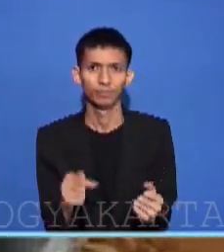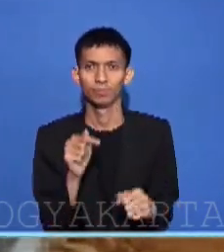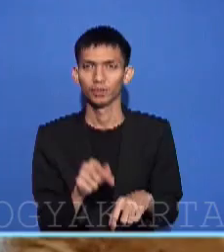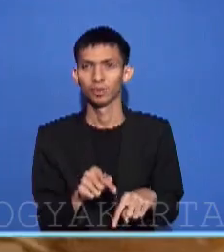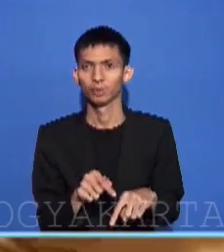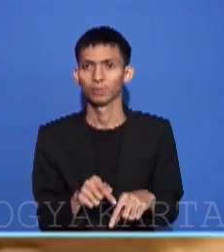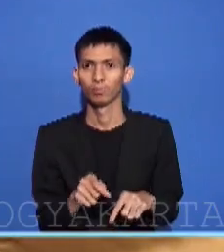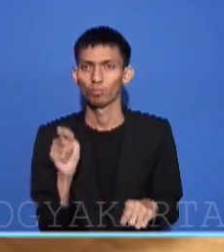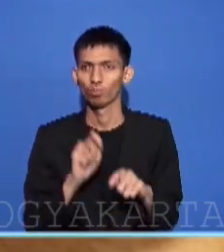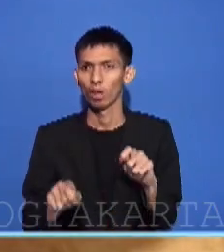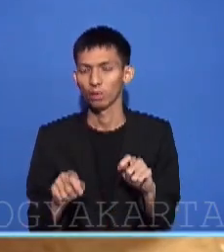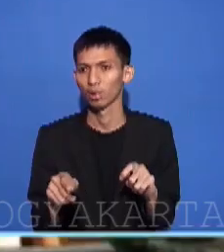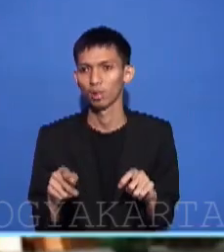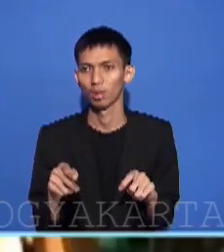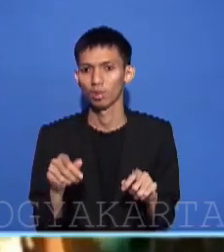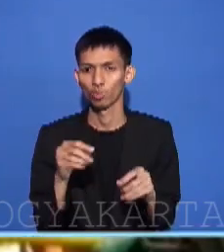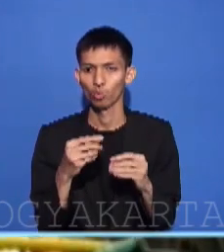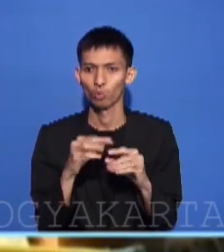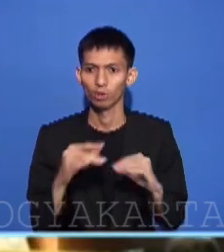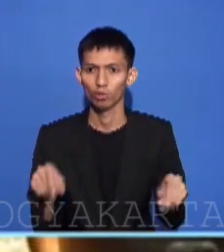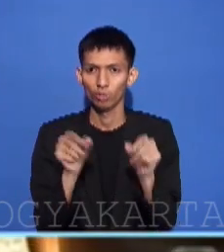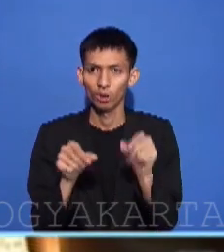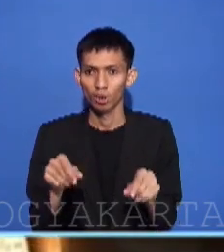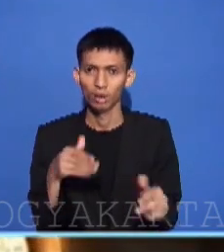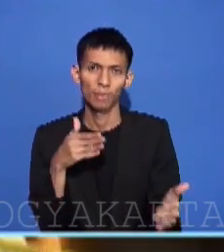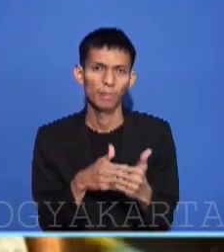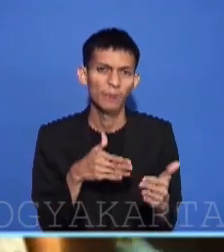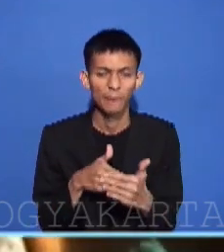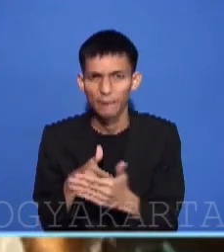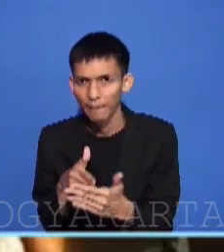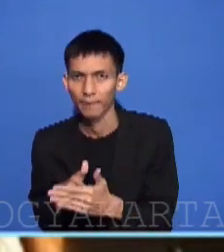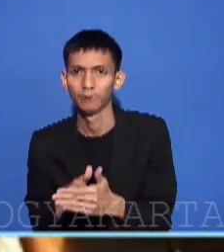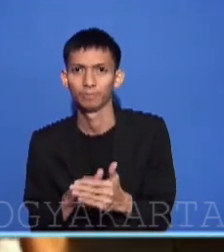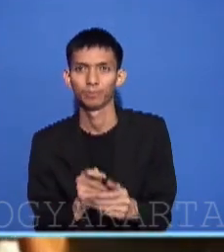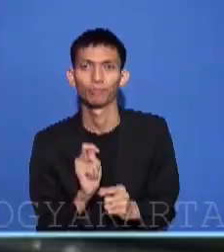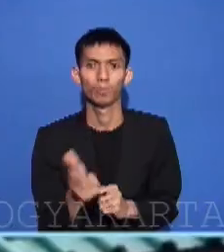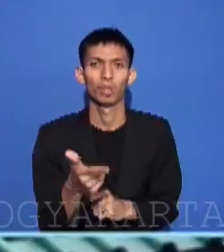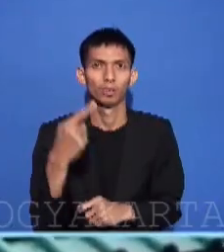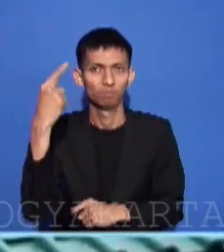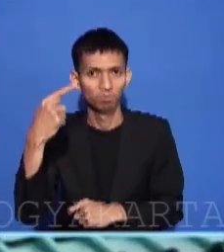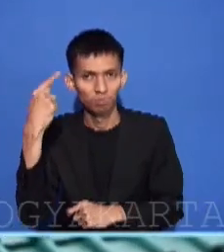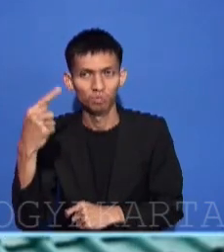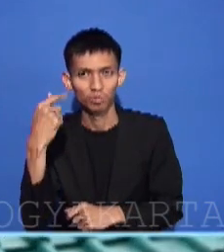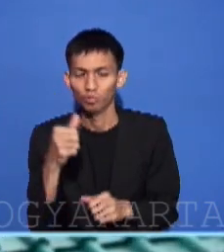menyulitkan warga terlebih bagi warga kurang mampu jika harus membeli air setiap saat